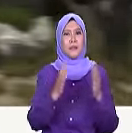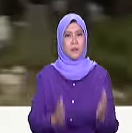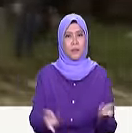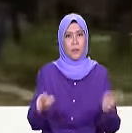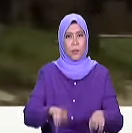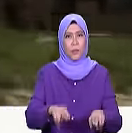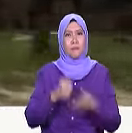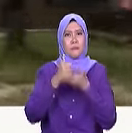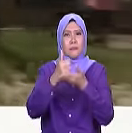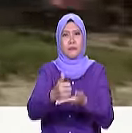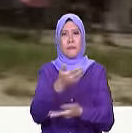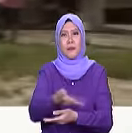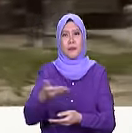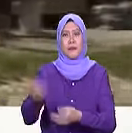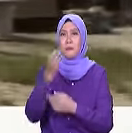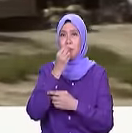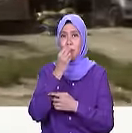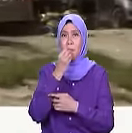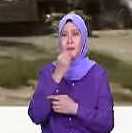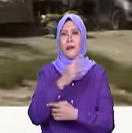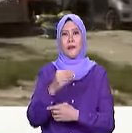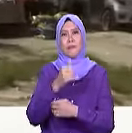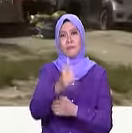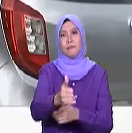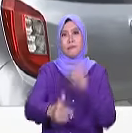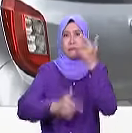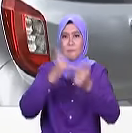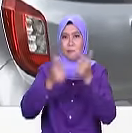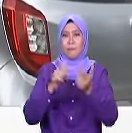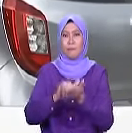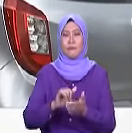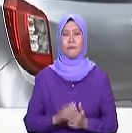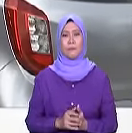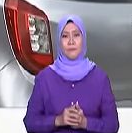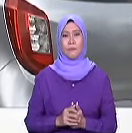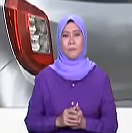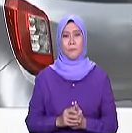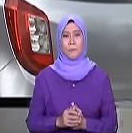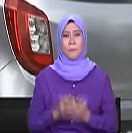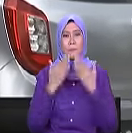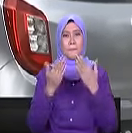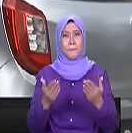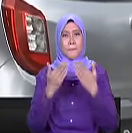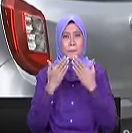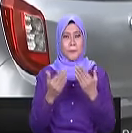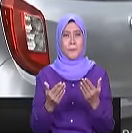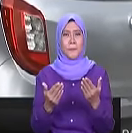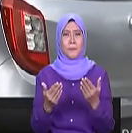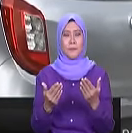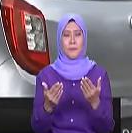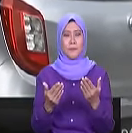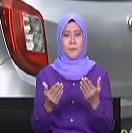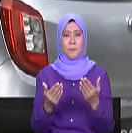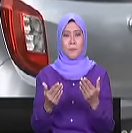kontrak telah diberi bantuan barangan makanan dalam kunjungan itu. Terima kasih, Amir. Bagi